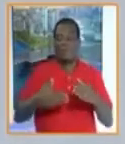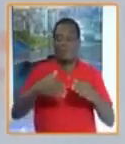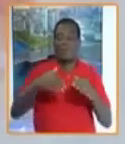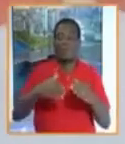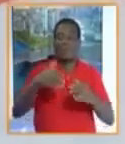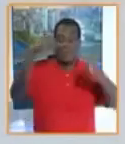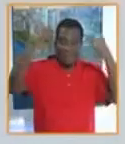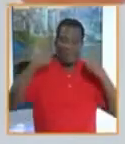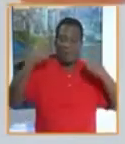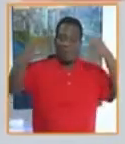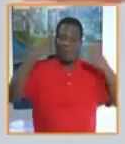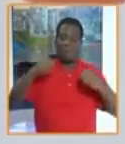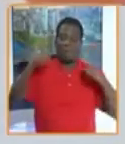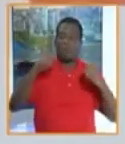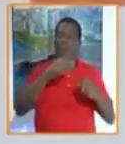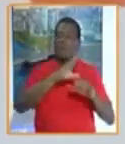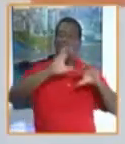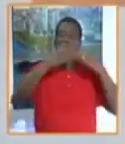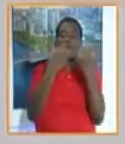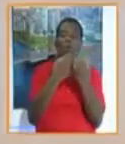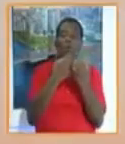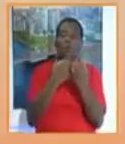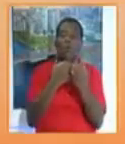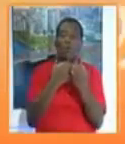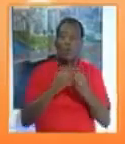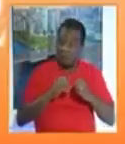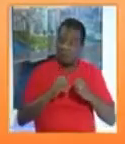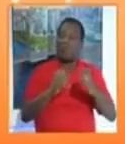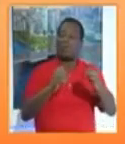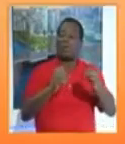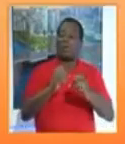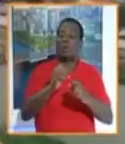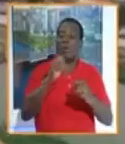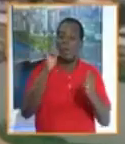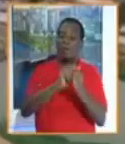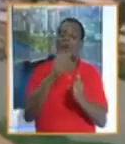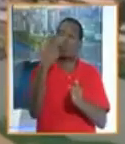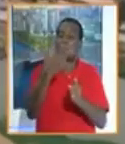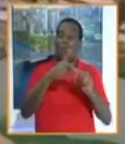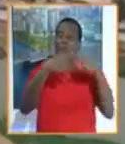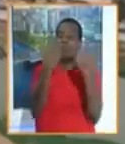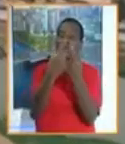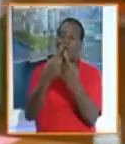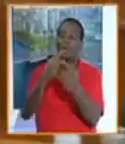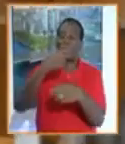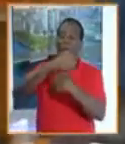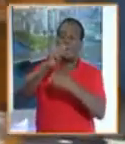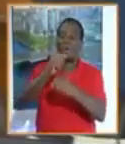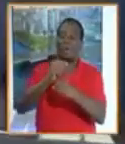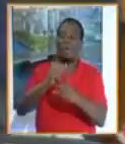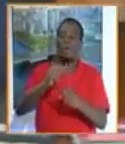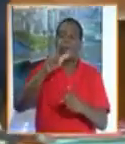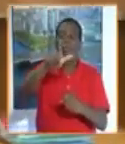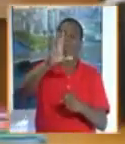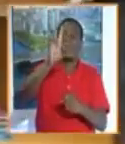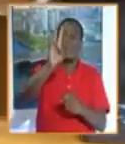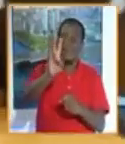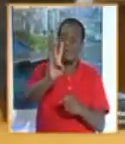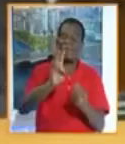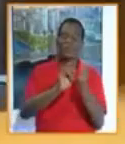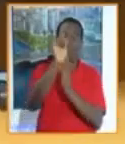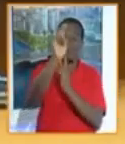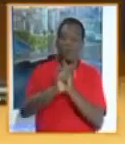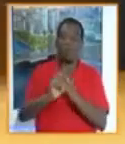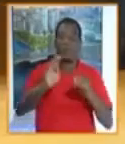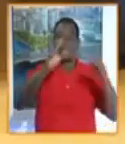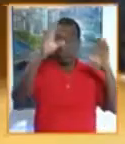dès cette annonce un comité de pilotage des 10 juil constituent des trois organes est mise en place de 27 juin 2016